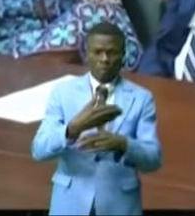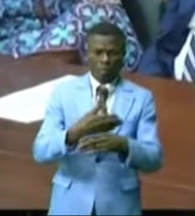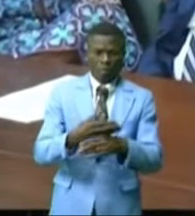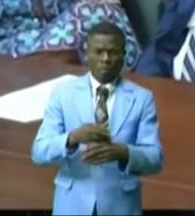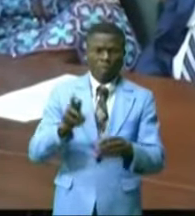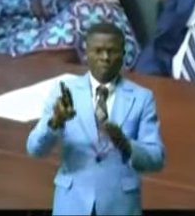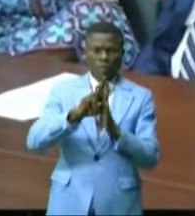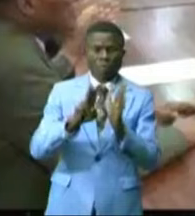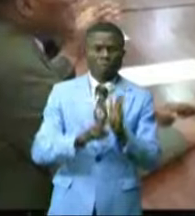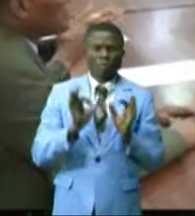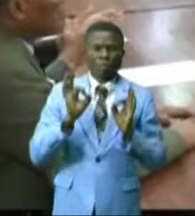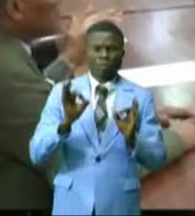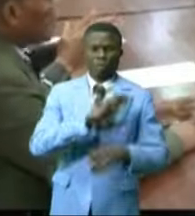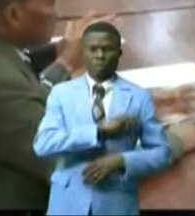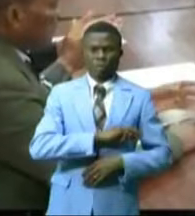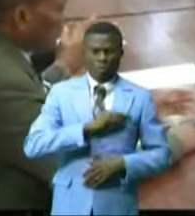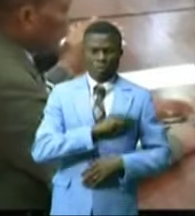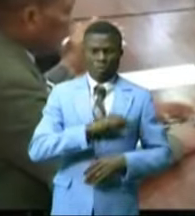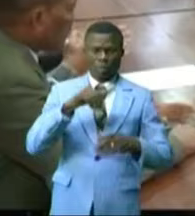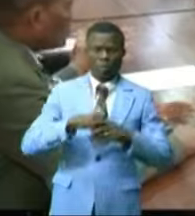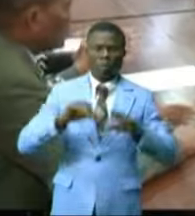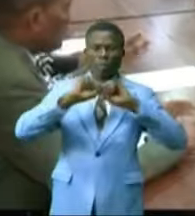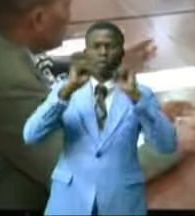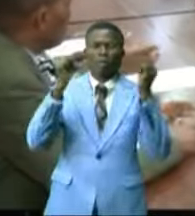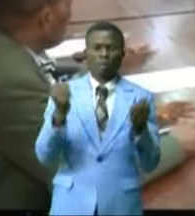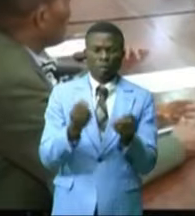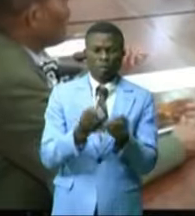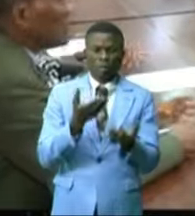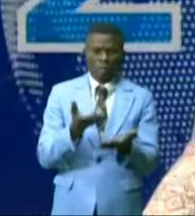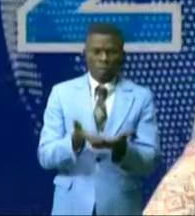nouveaux rôles moraux au sein de la société.